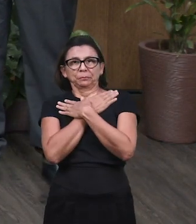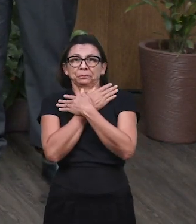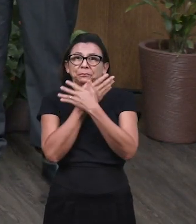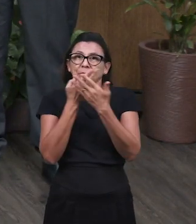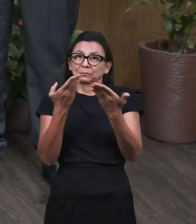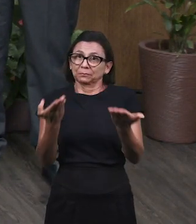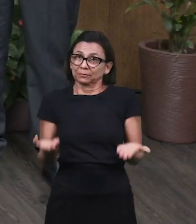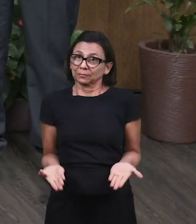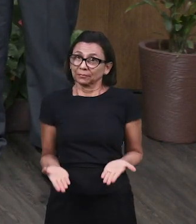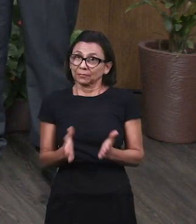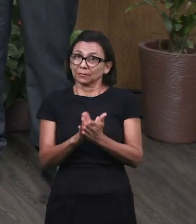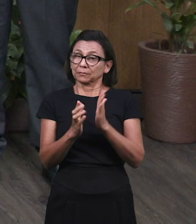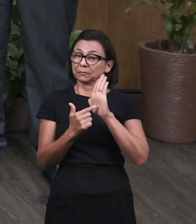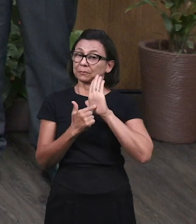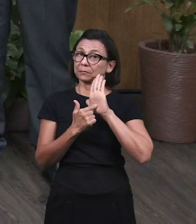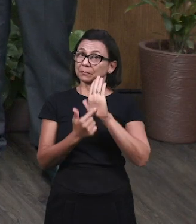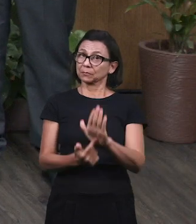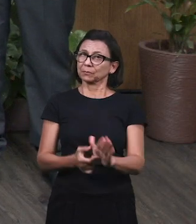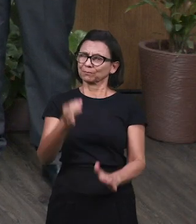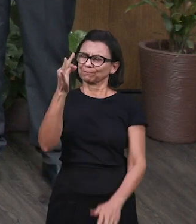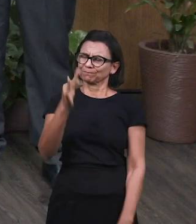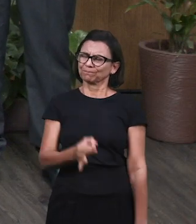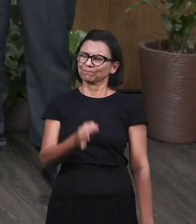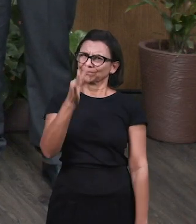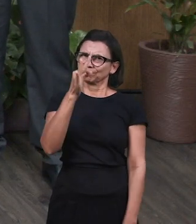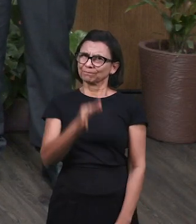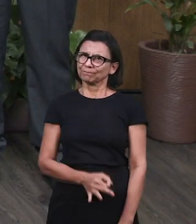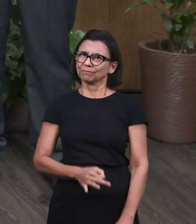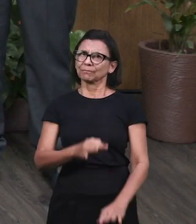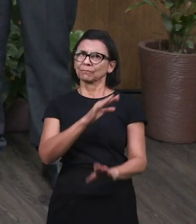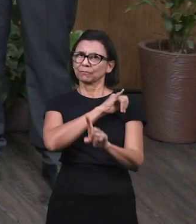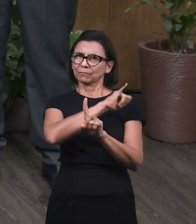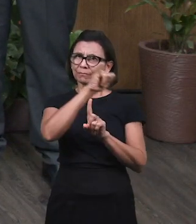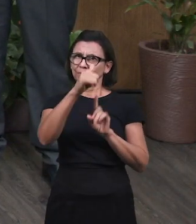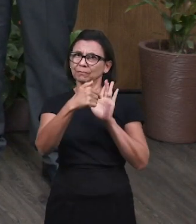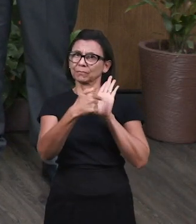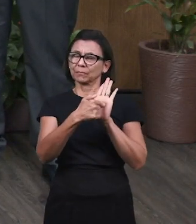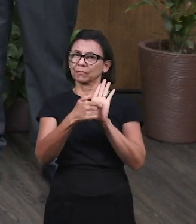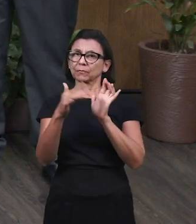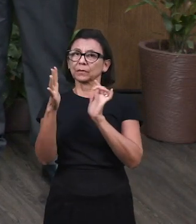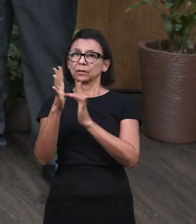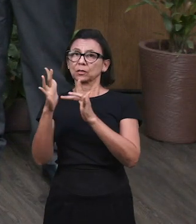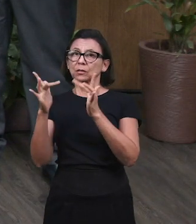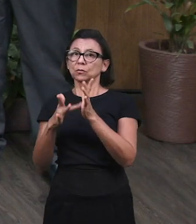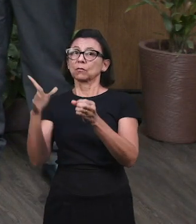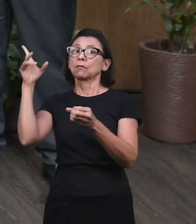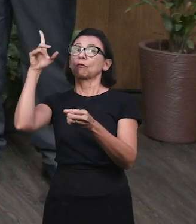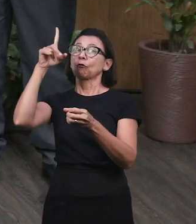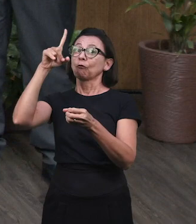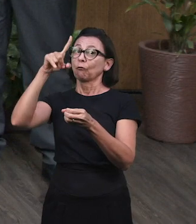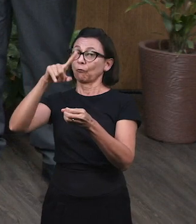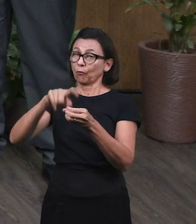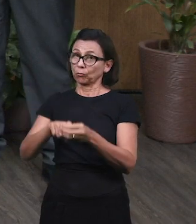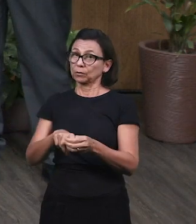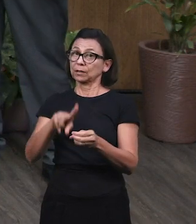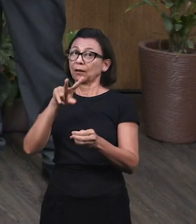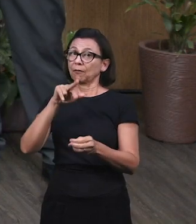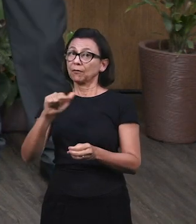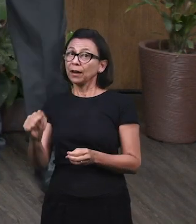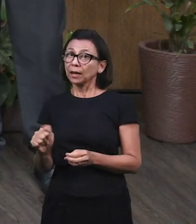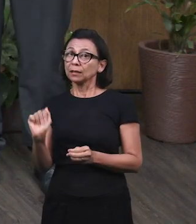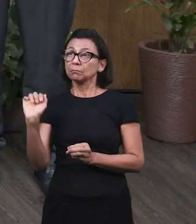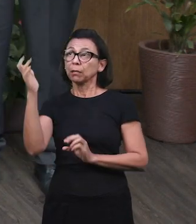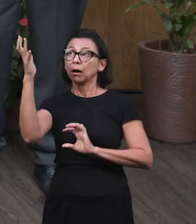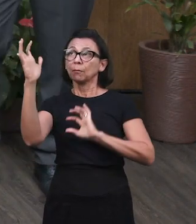nouveau et elles s'accomplissent dans nos jours. Pour cette raison, voici une